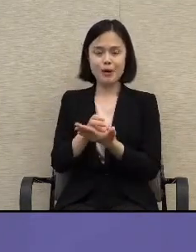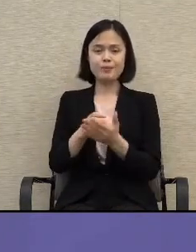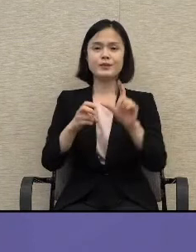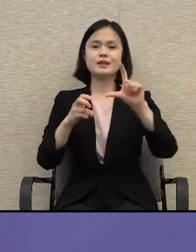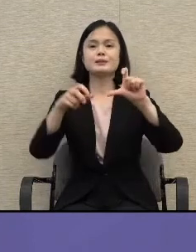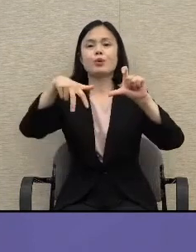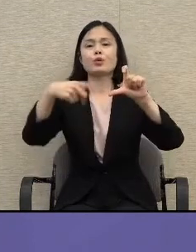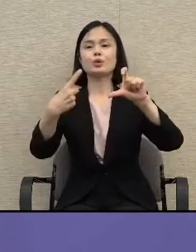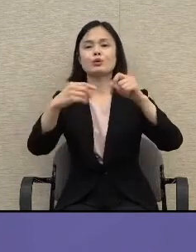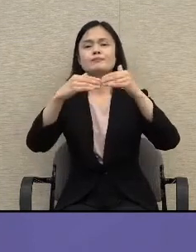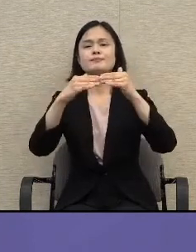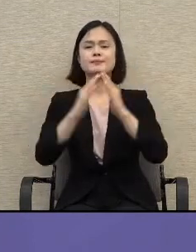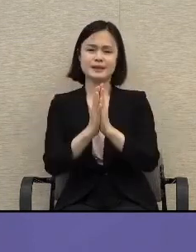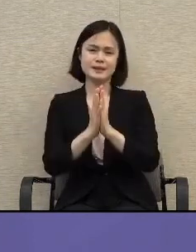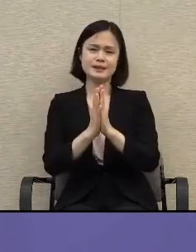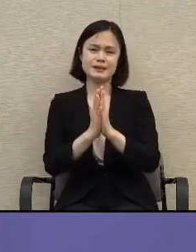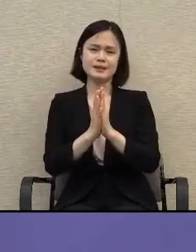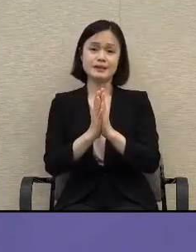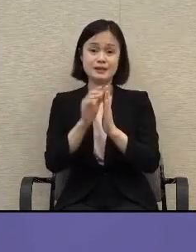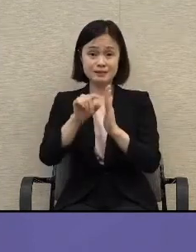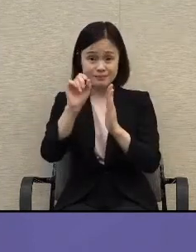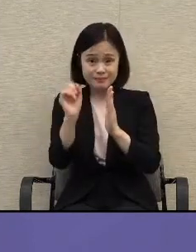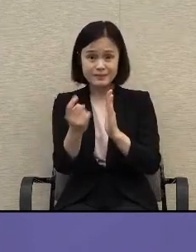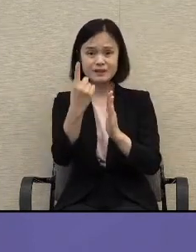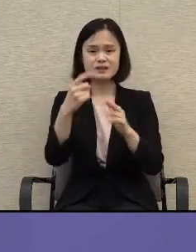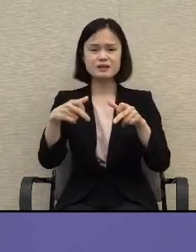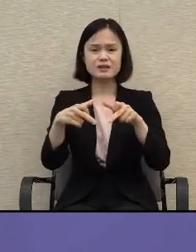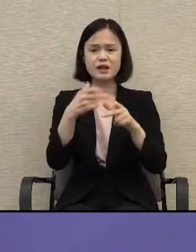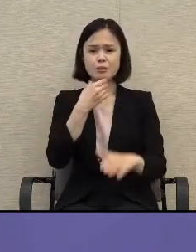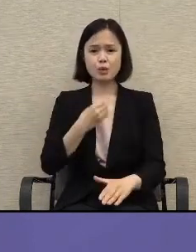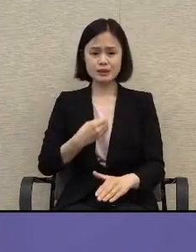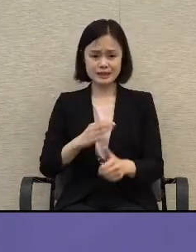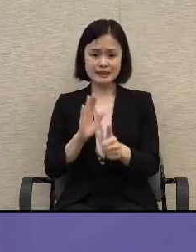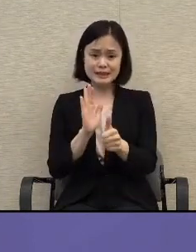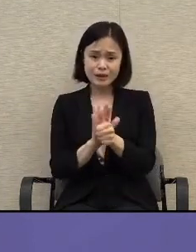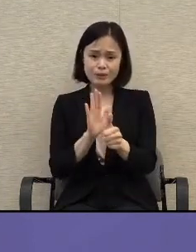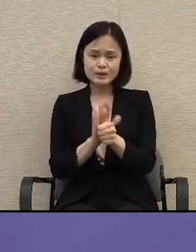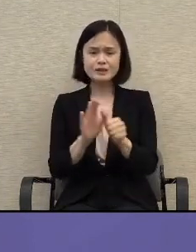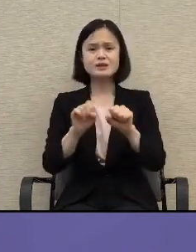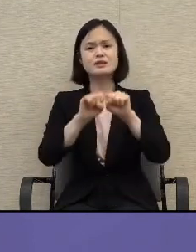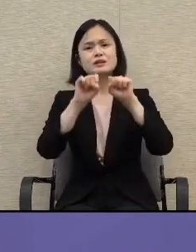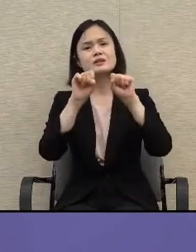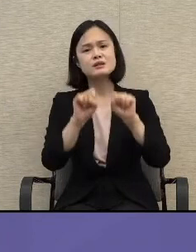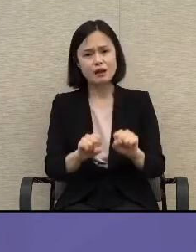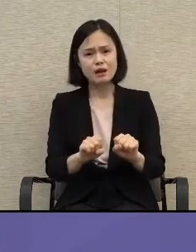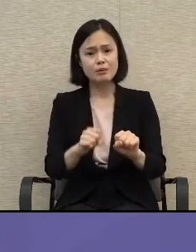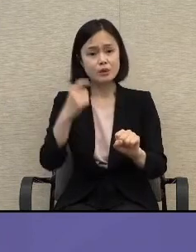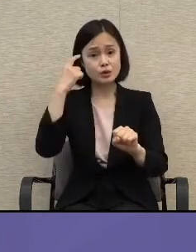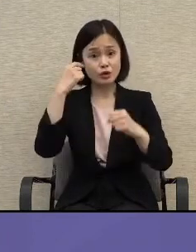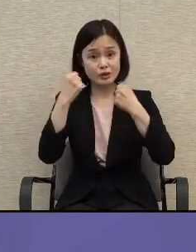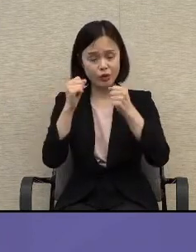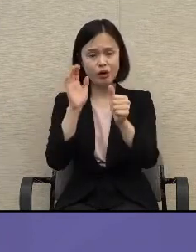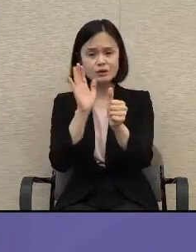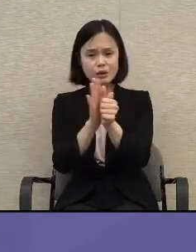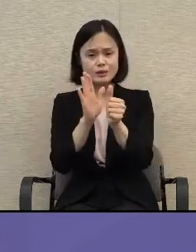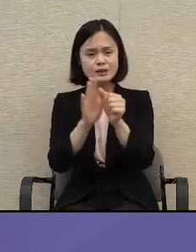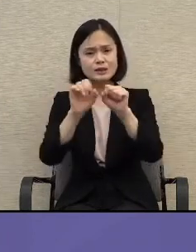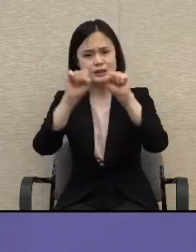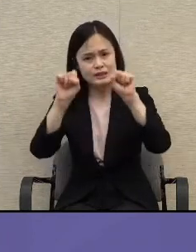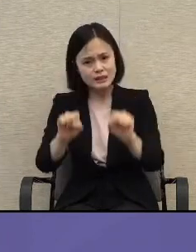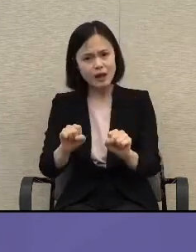폐지가 되면서 장애인 복지 이제 서비스 전달 체계와 정신건강 복지 서비스의 전달 체계 간의